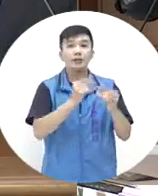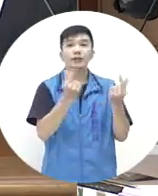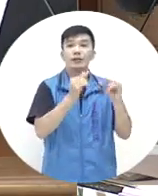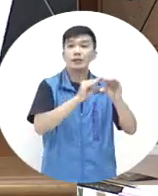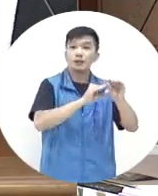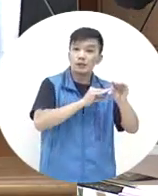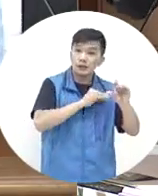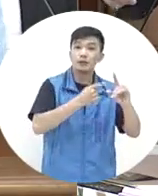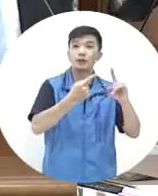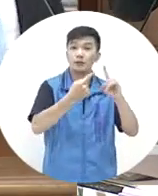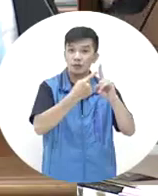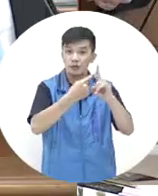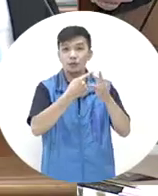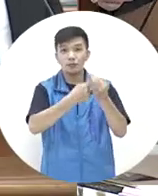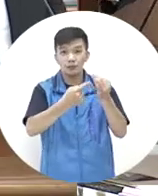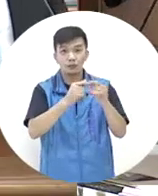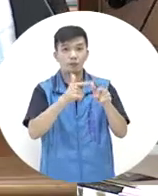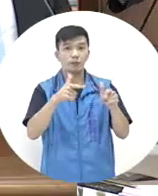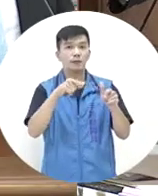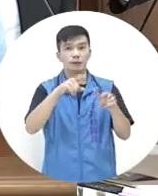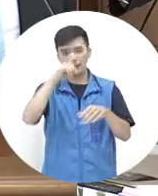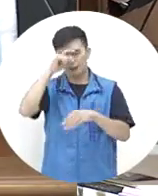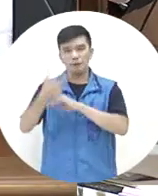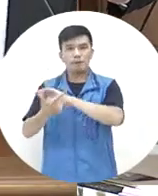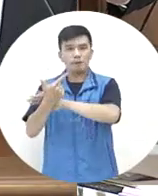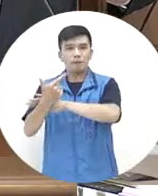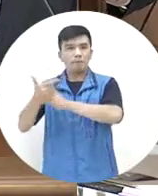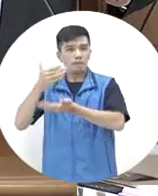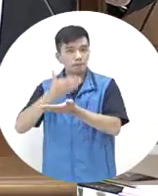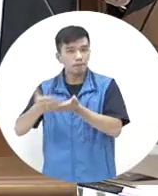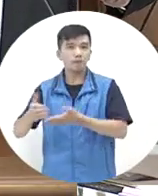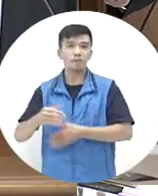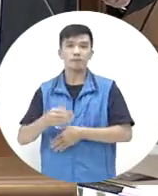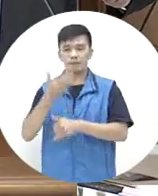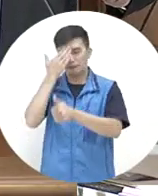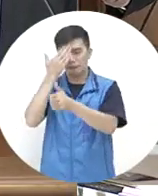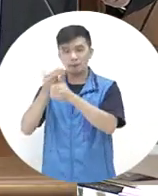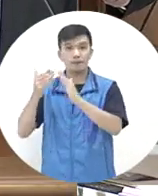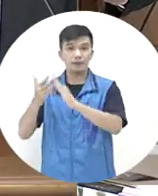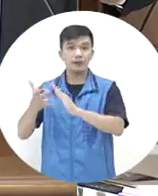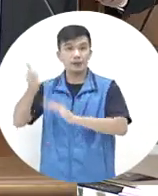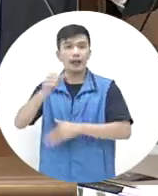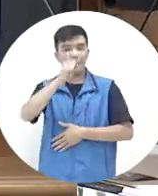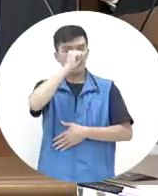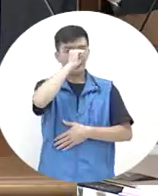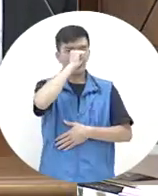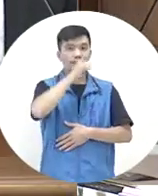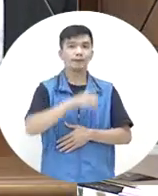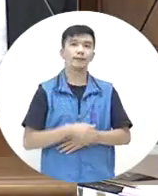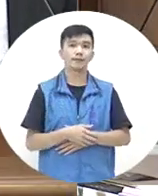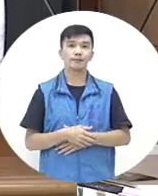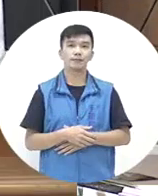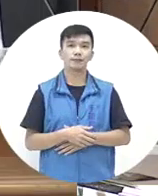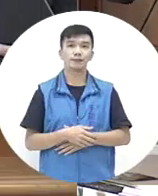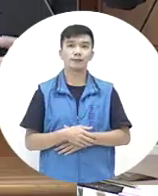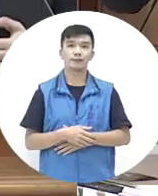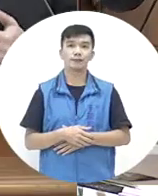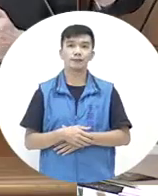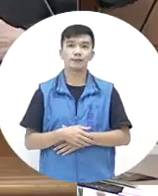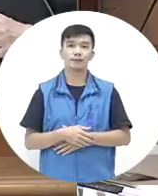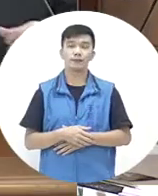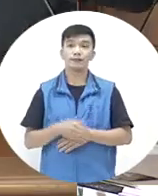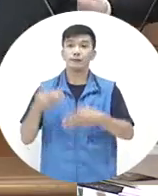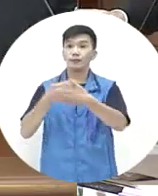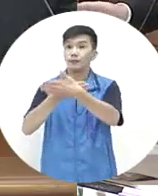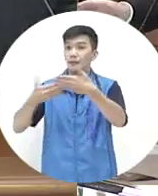变更，请你做。 所以计划道路一定要解决，好不好？拜托市长。 好啦，应该可以都是计划先去变更的，才怕什么？好吧。 对啦，最后交通